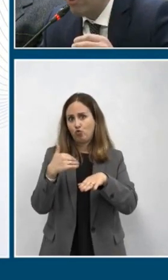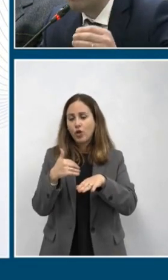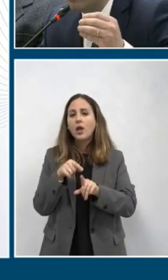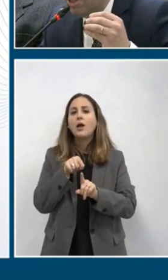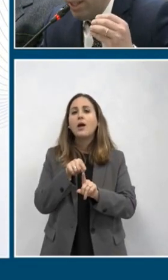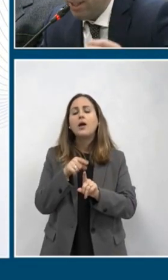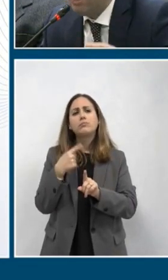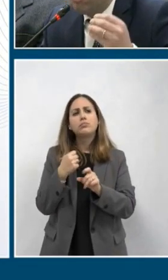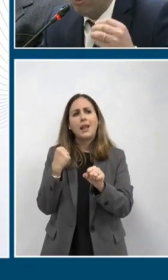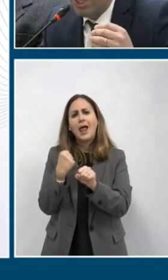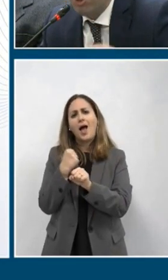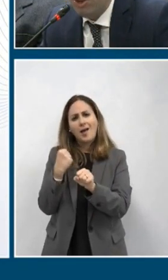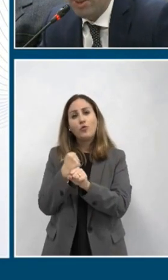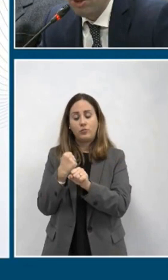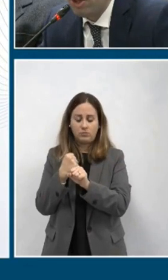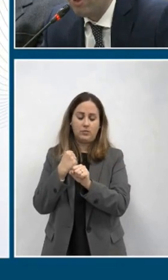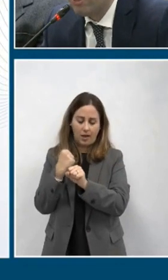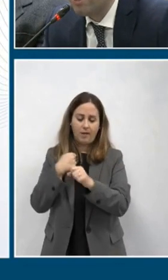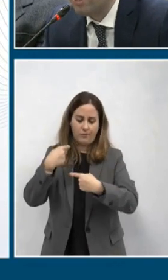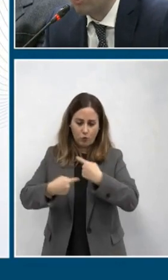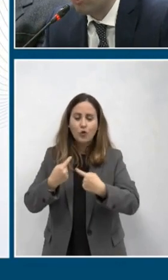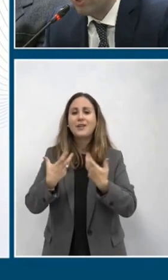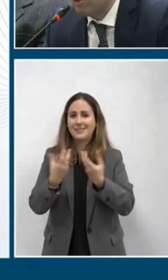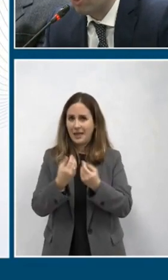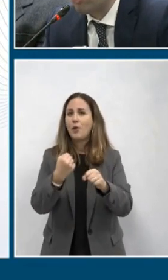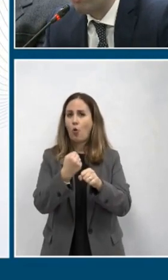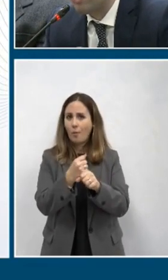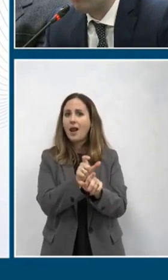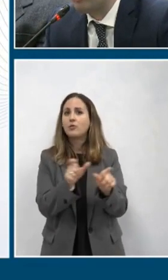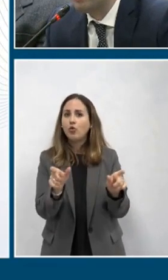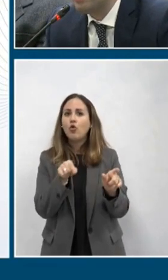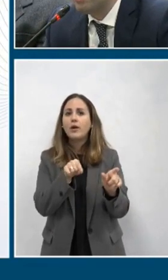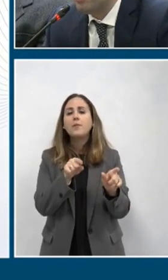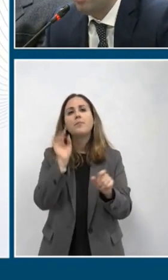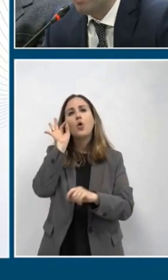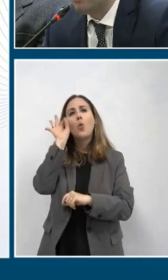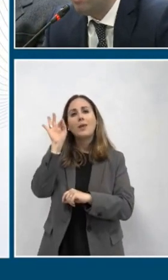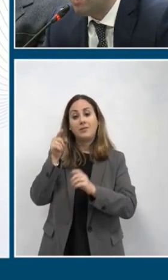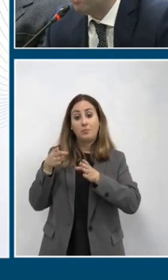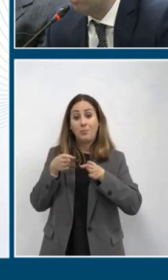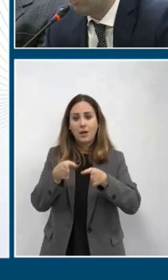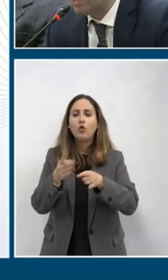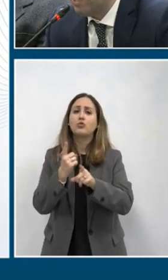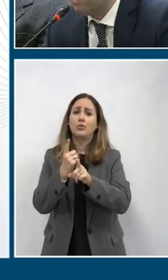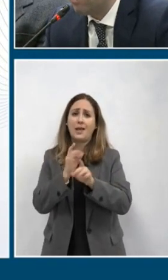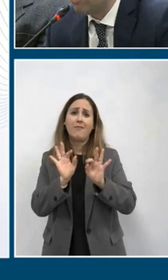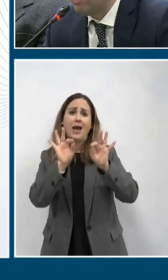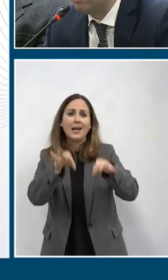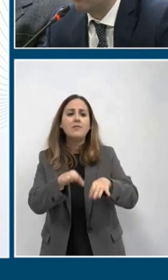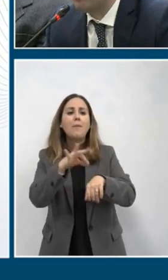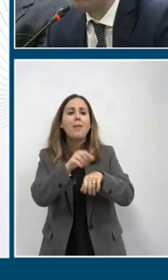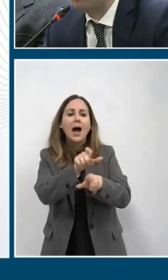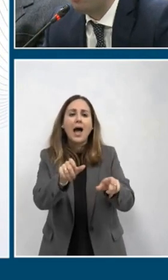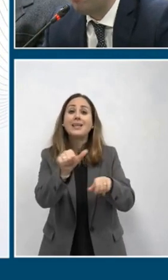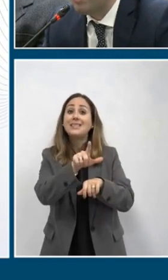abbiamo lavorato e stiamo lavorando con gli operatori Per far sì che questo percorso che poi raggiunge i malati di slana e le loro case